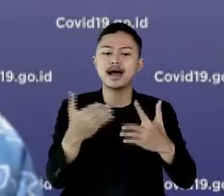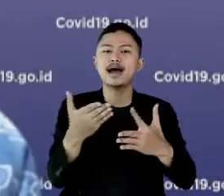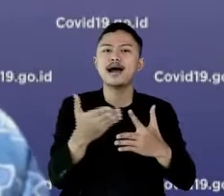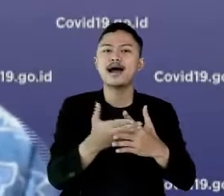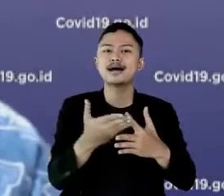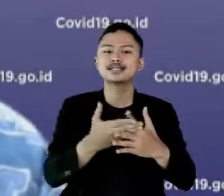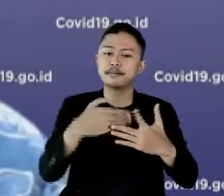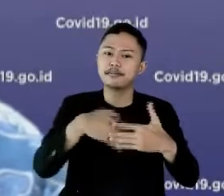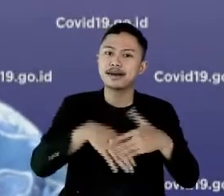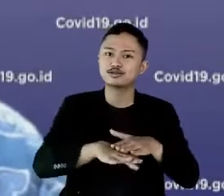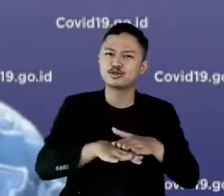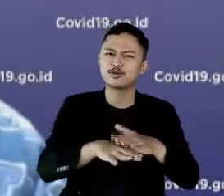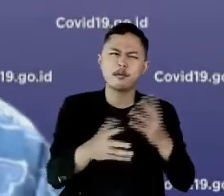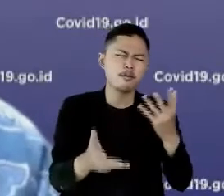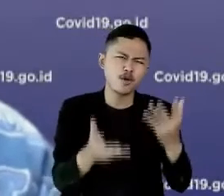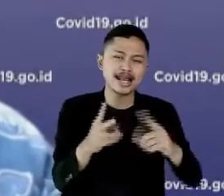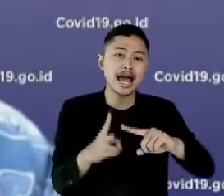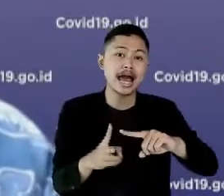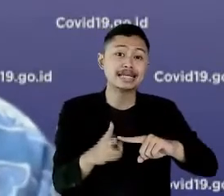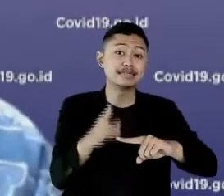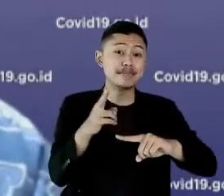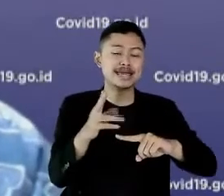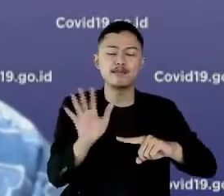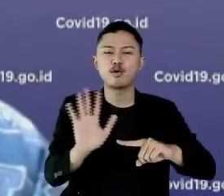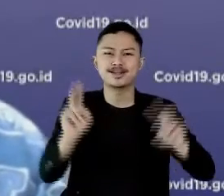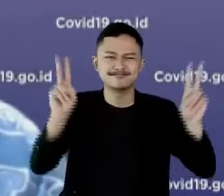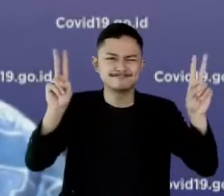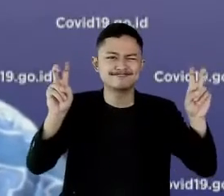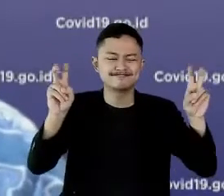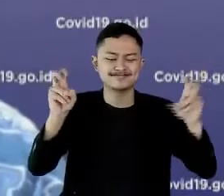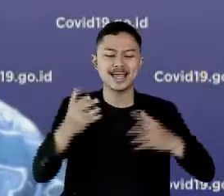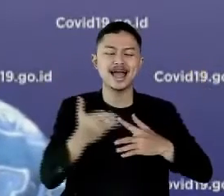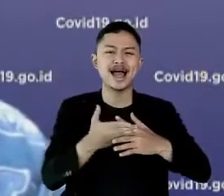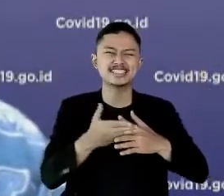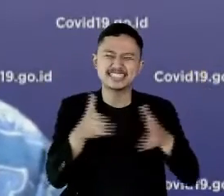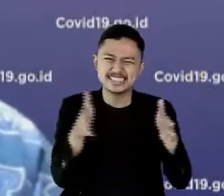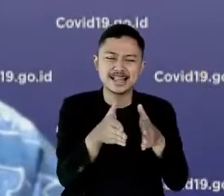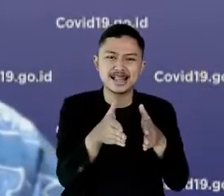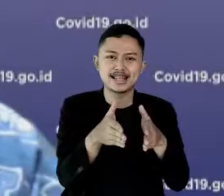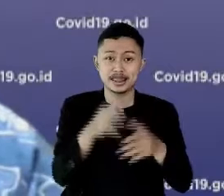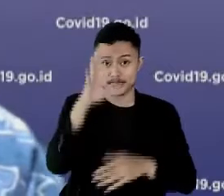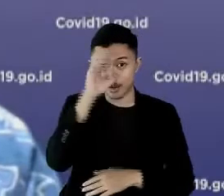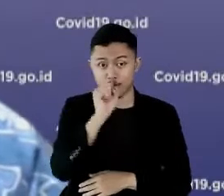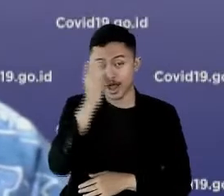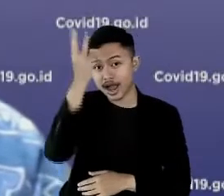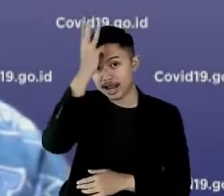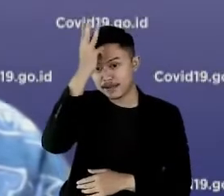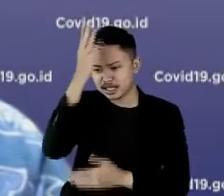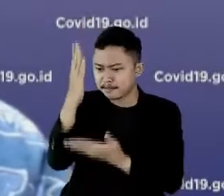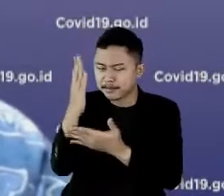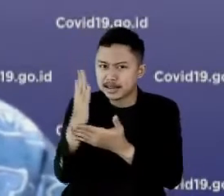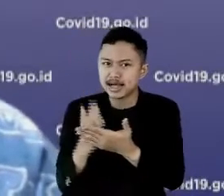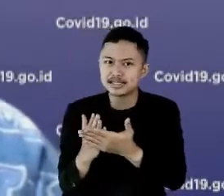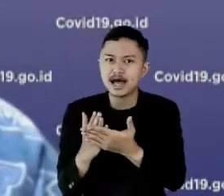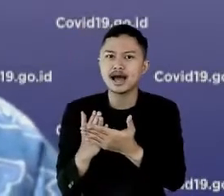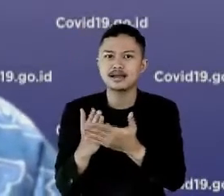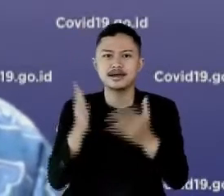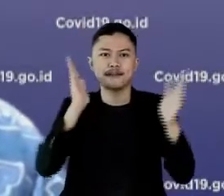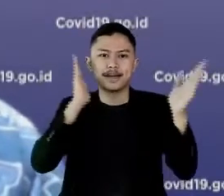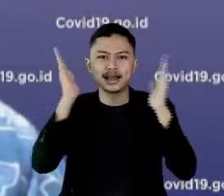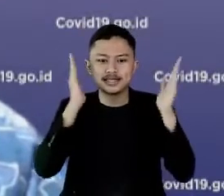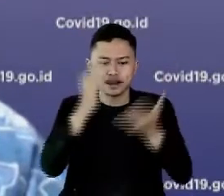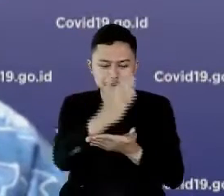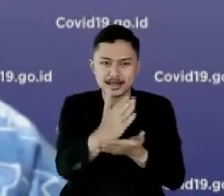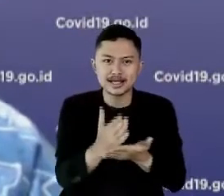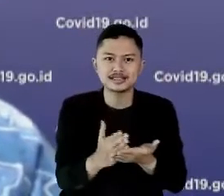masuk yang nggak resmi, yang jalur-jalur tikus kita sebut itu ya. Kan kita banyak tuh di perbatasan Kalimantan yang perbatasan dengan Malaysia,